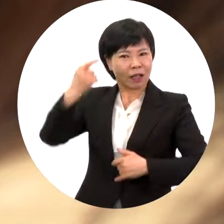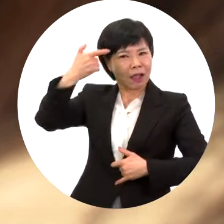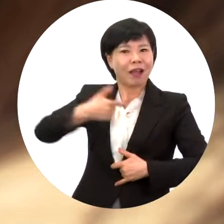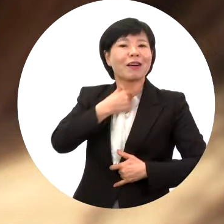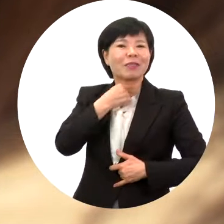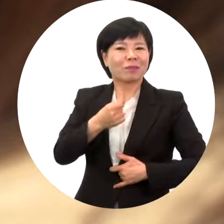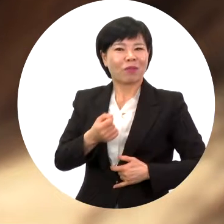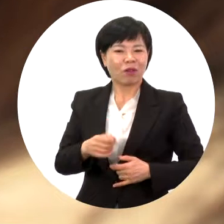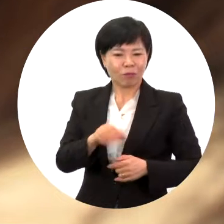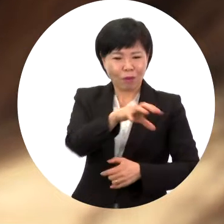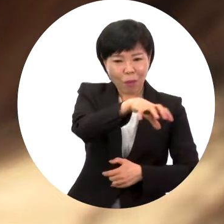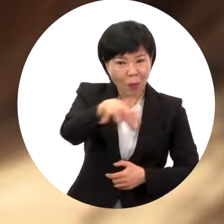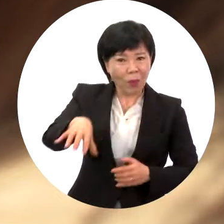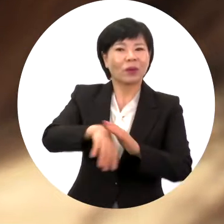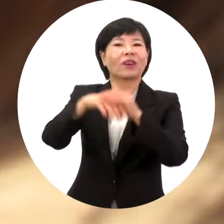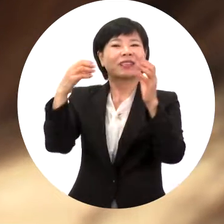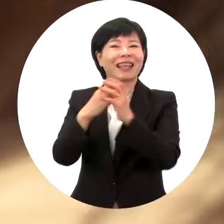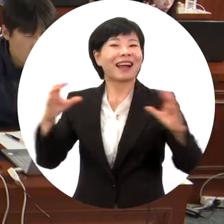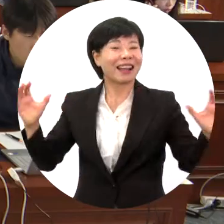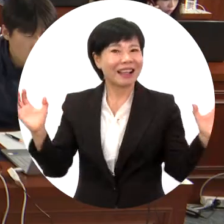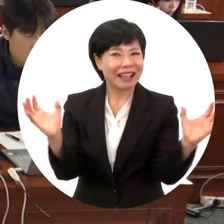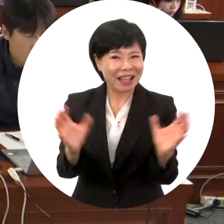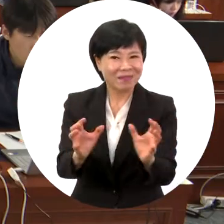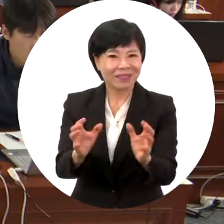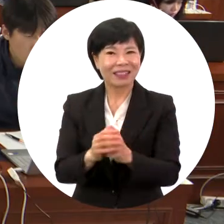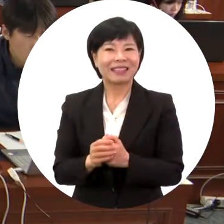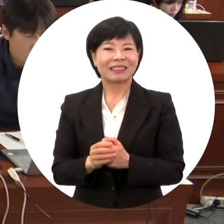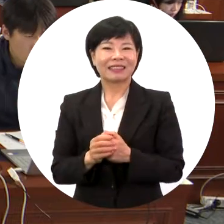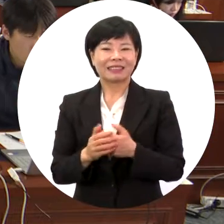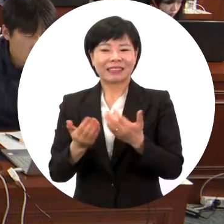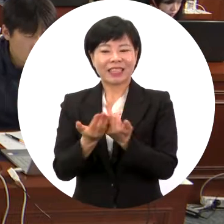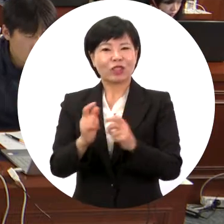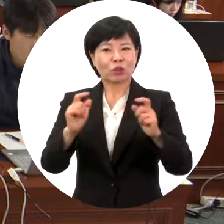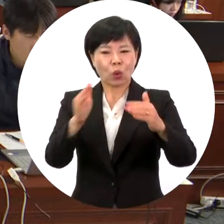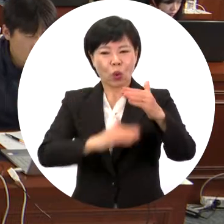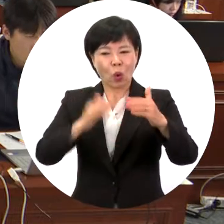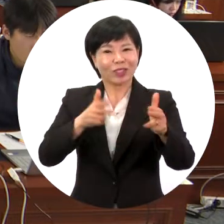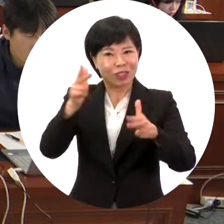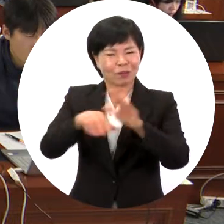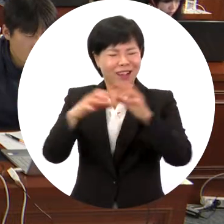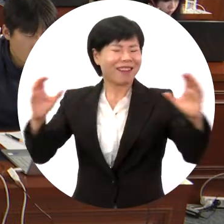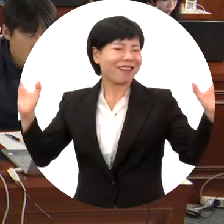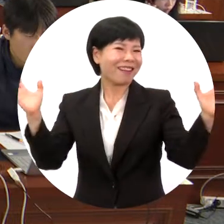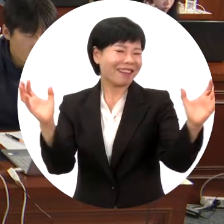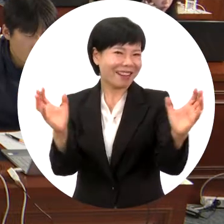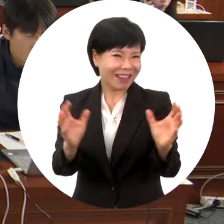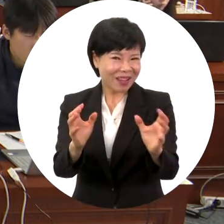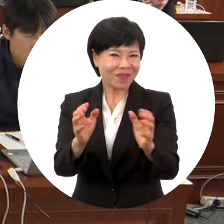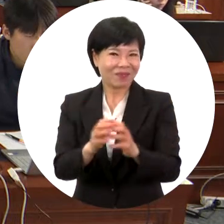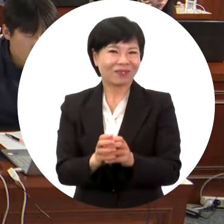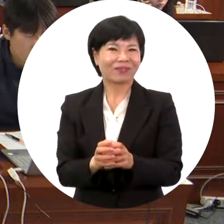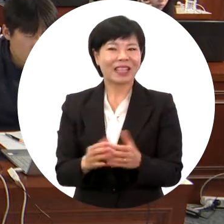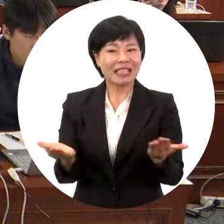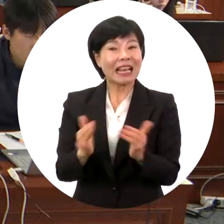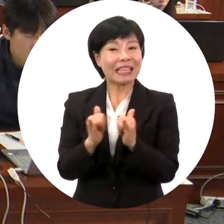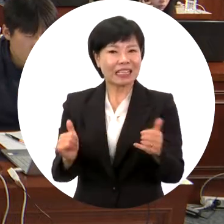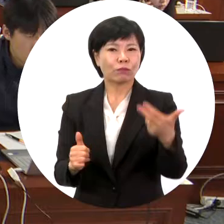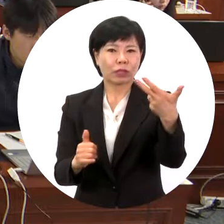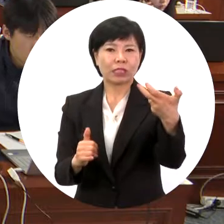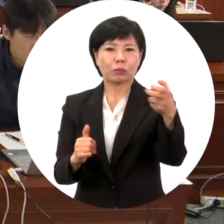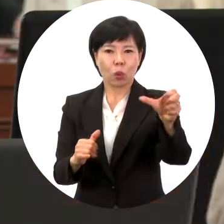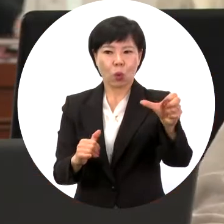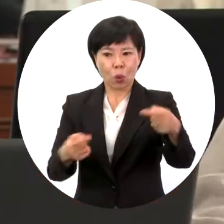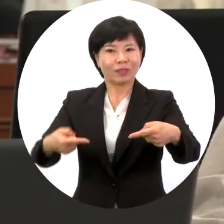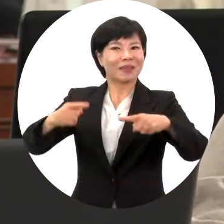밝힌 제주도와 각 행정시, 읍면동 소속 공무원, 제주공기업 및 출자, 출연기관 임직원 등